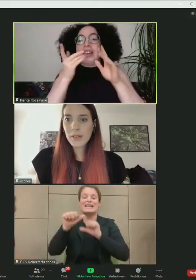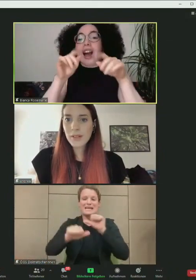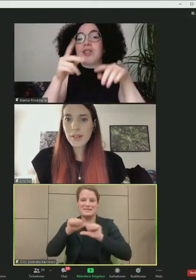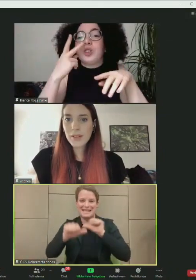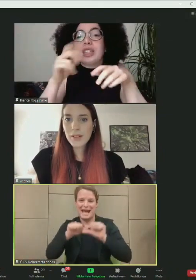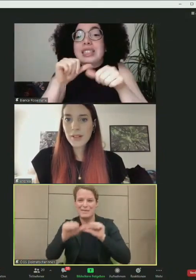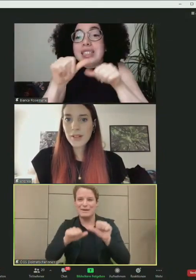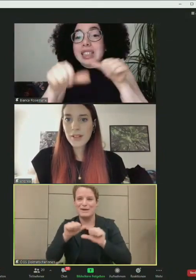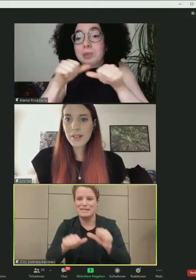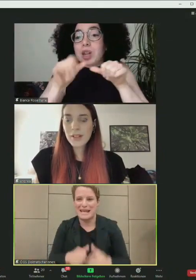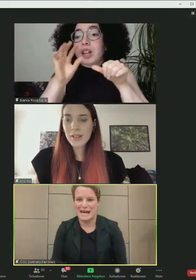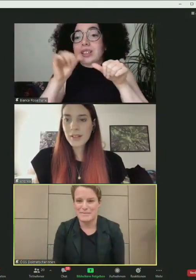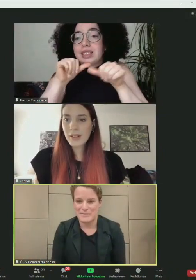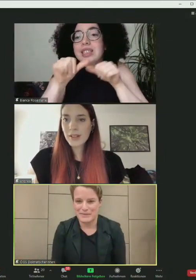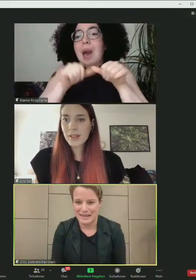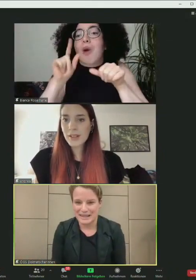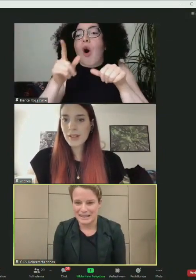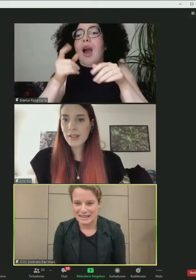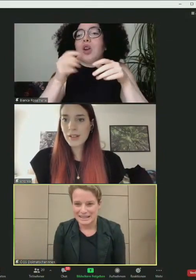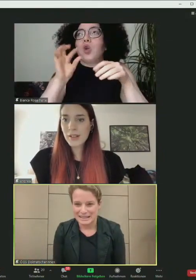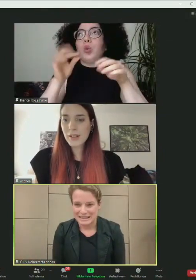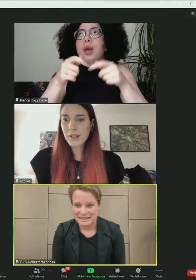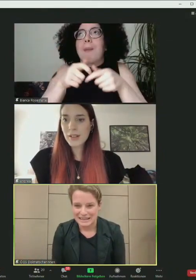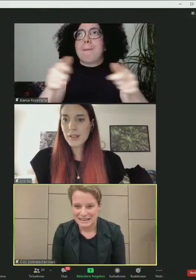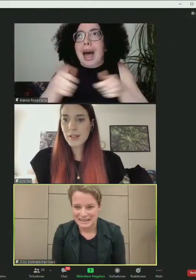Entschuldigung. Im Skype.